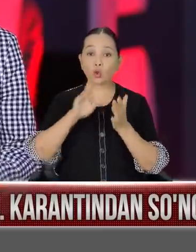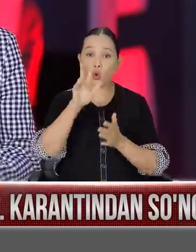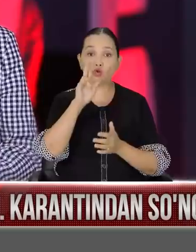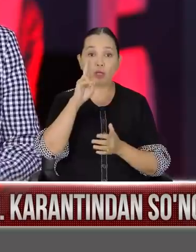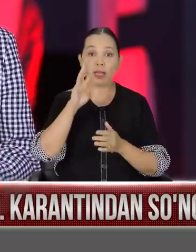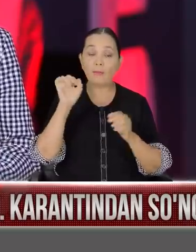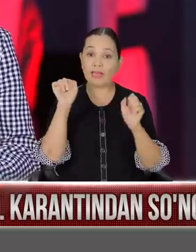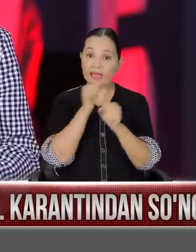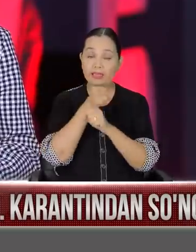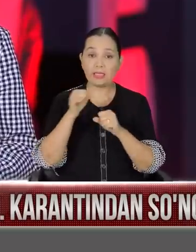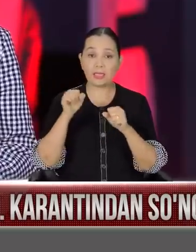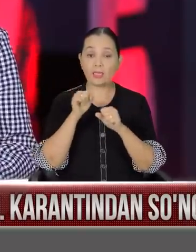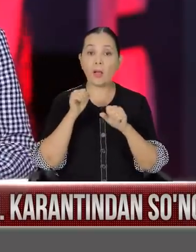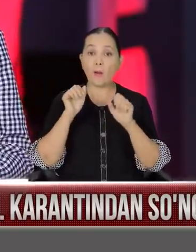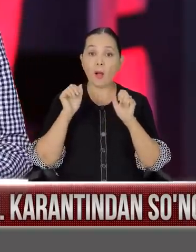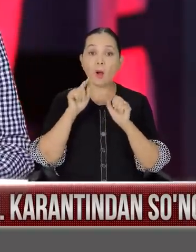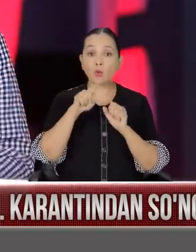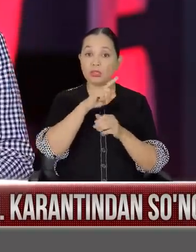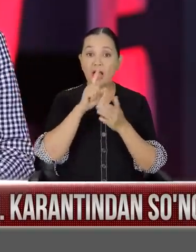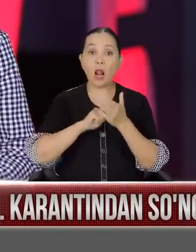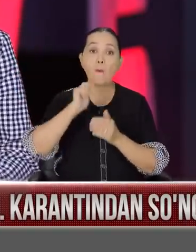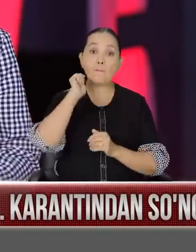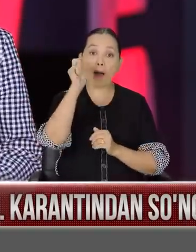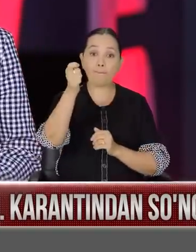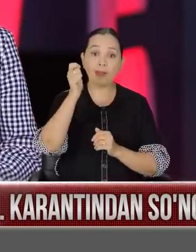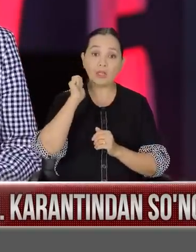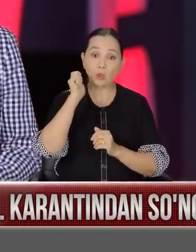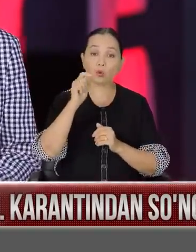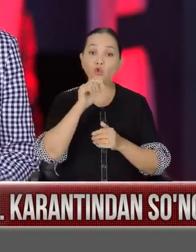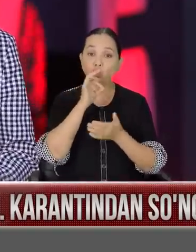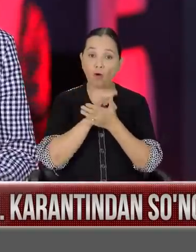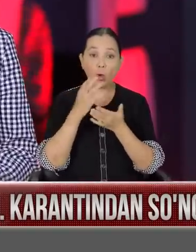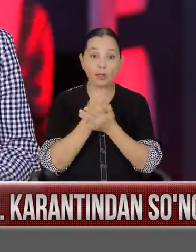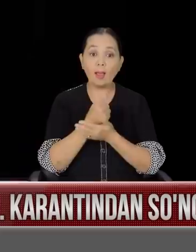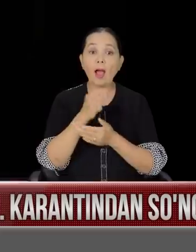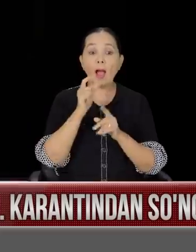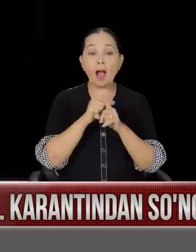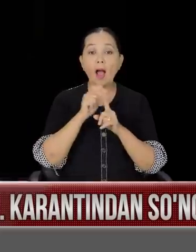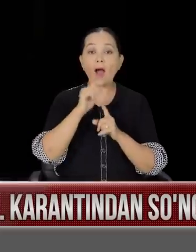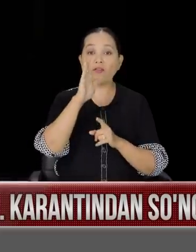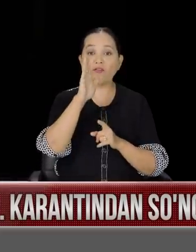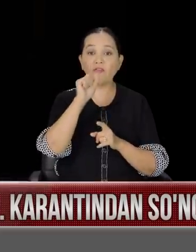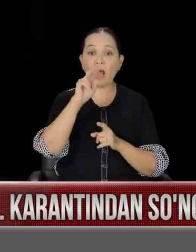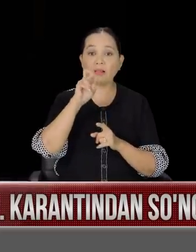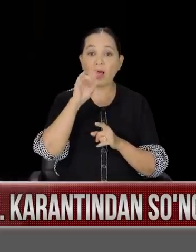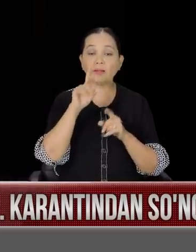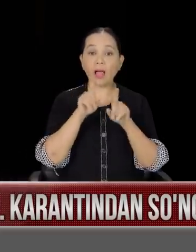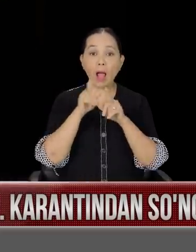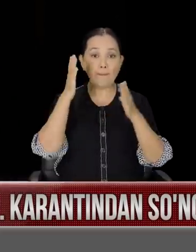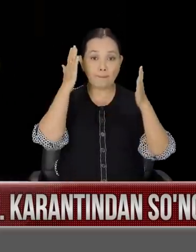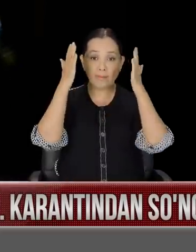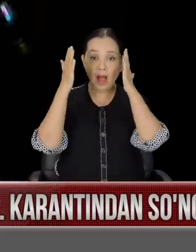km tezlikda uchishi mumkin? Bu savolga badmintonchilar javob topishlari aniq, chunki gap volan haqida ketyapti.